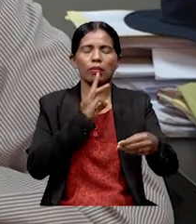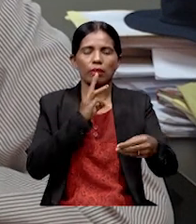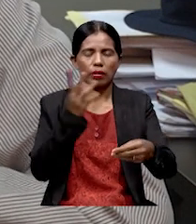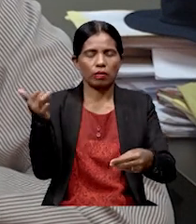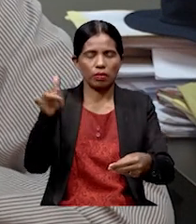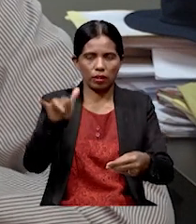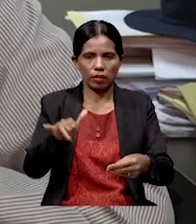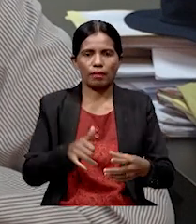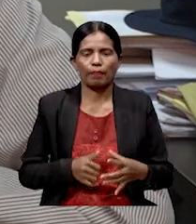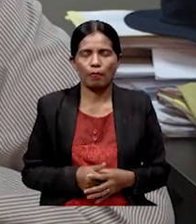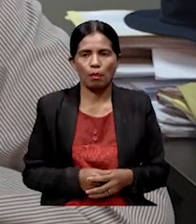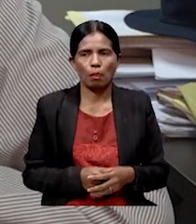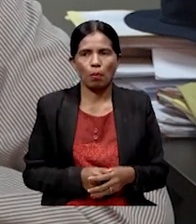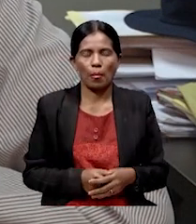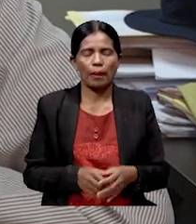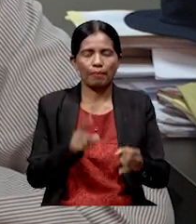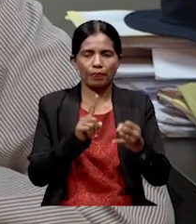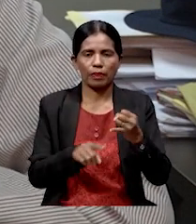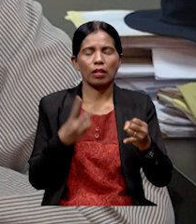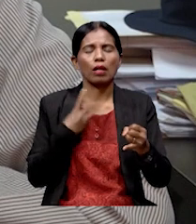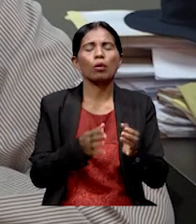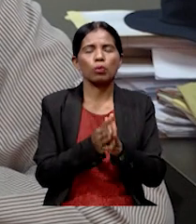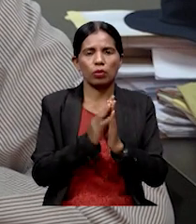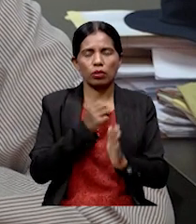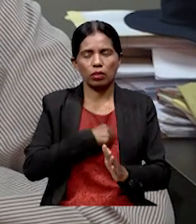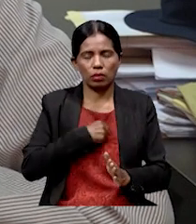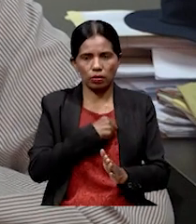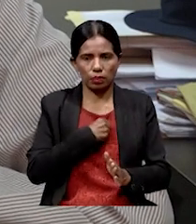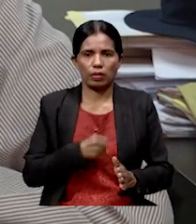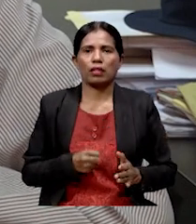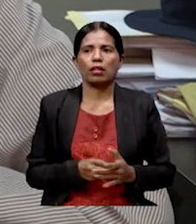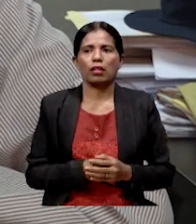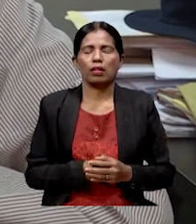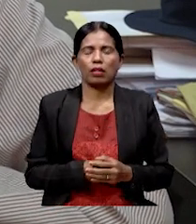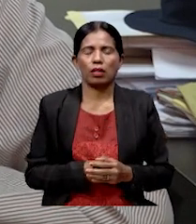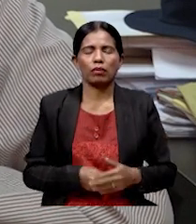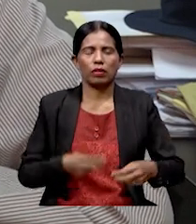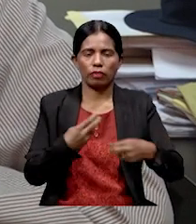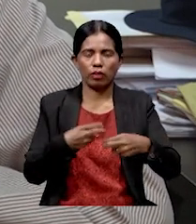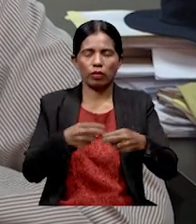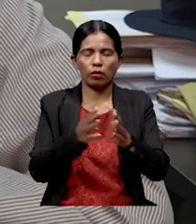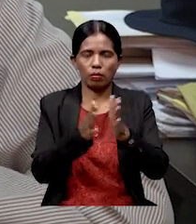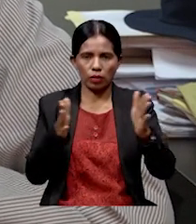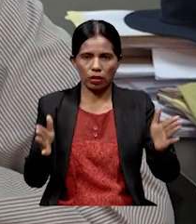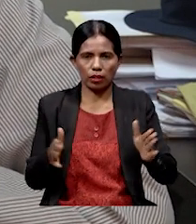qualquer orang ikut dia harus disculpa tamane interrompe bo tidak ba itu buat sih lah durante